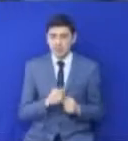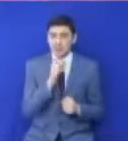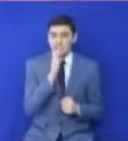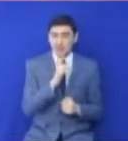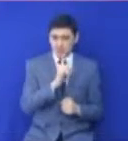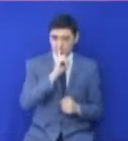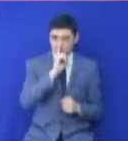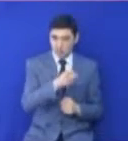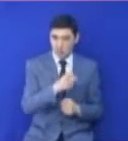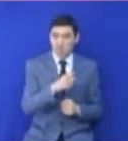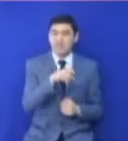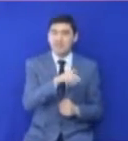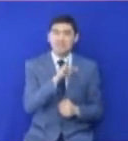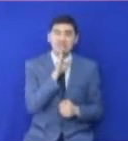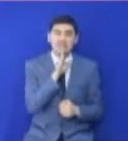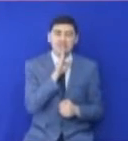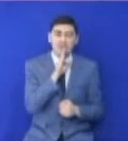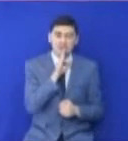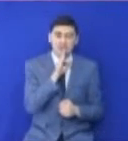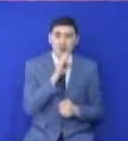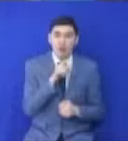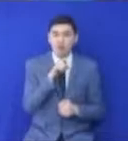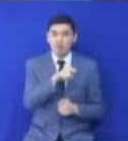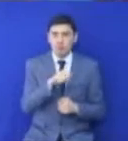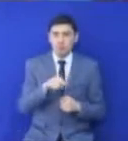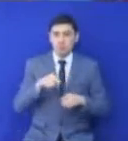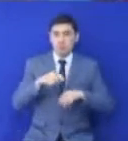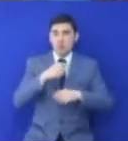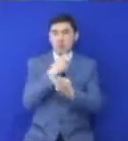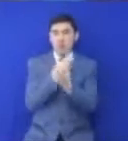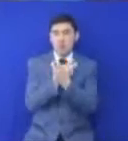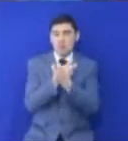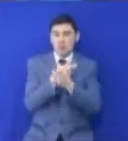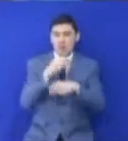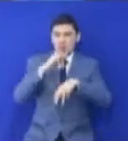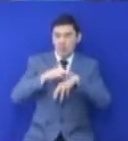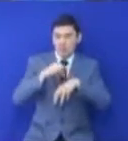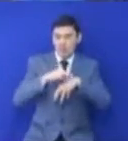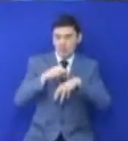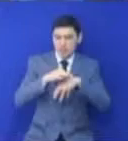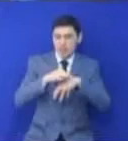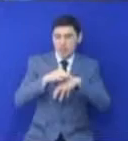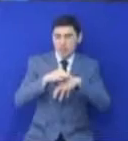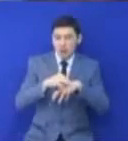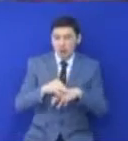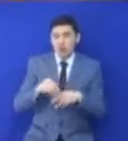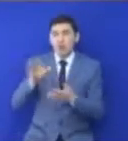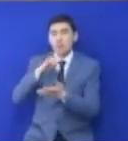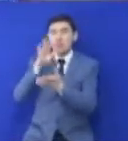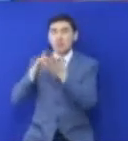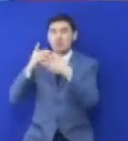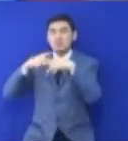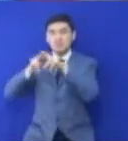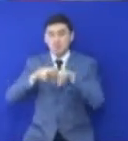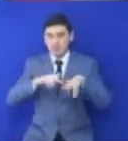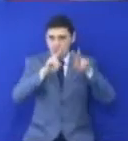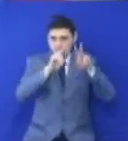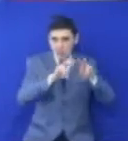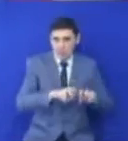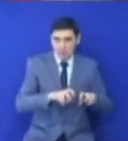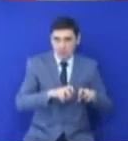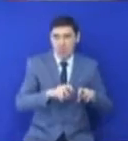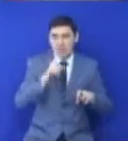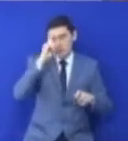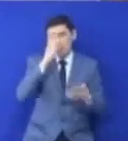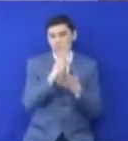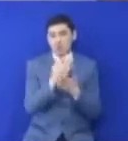буындарында ісік пайда болады. Жергілікті дәрігерлер баланың ауруын дөп баса алмайды. Тек астаналық мамандарға қаралғаннан кейін Ділназға